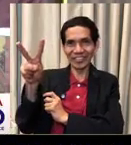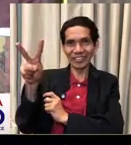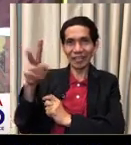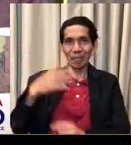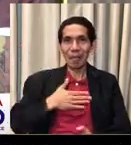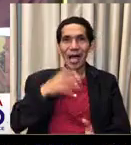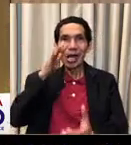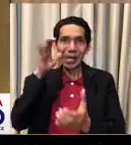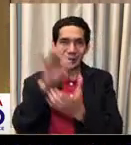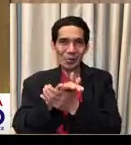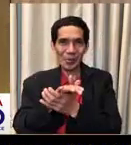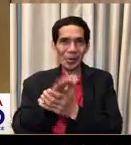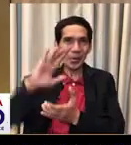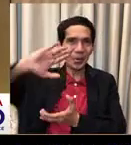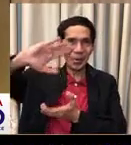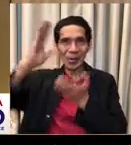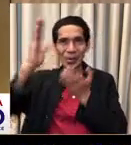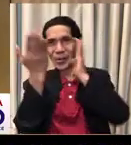asawa ko, karatista.